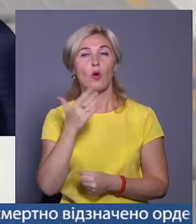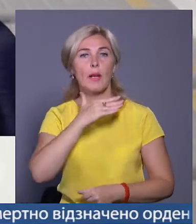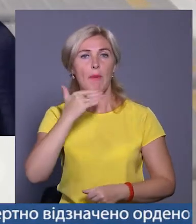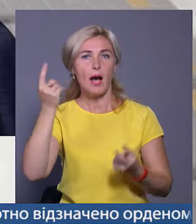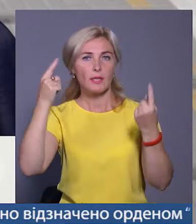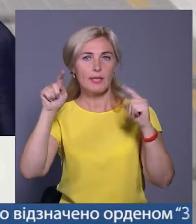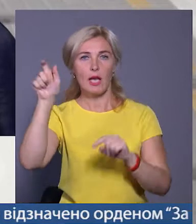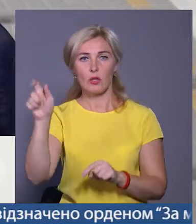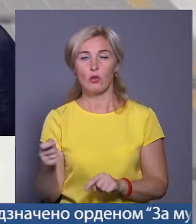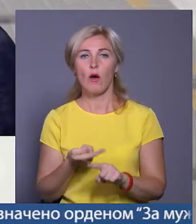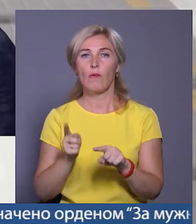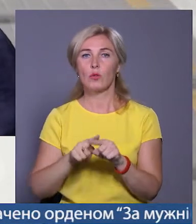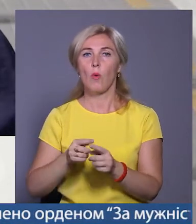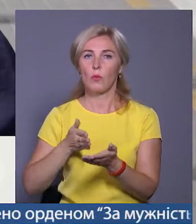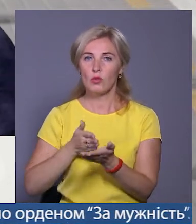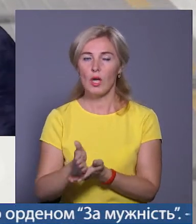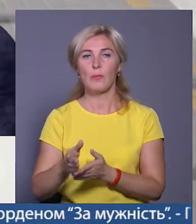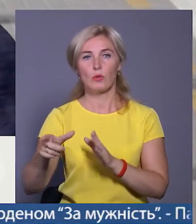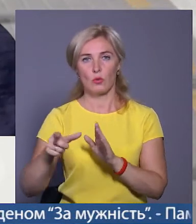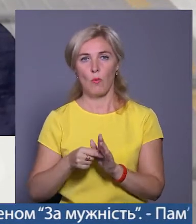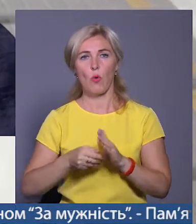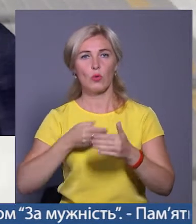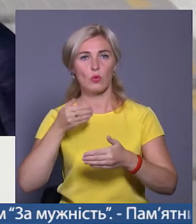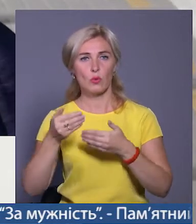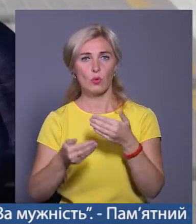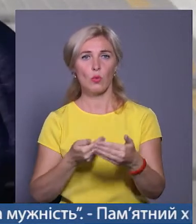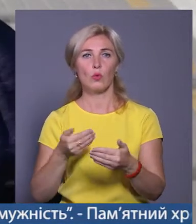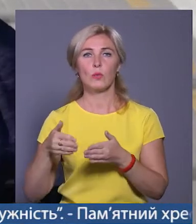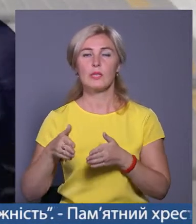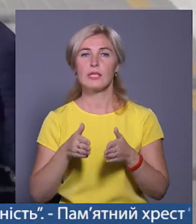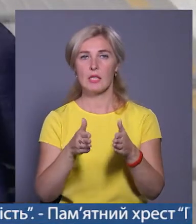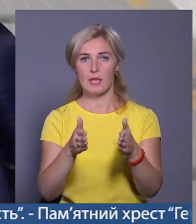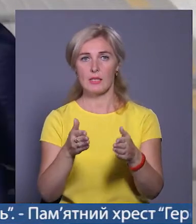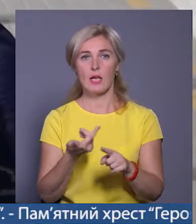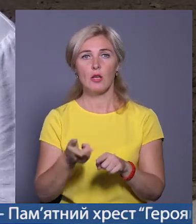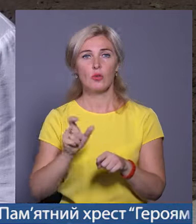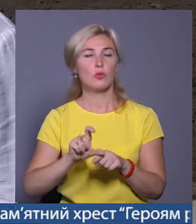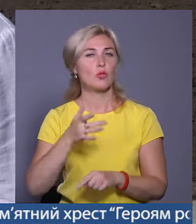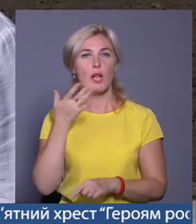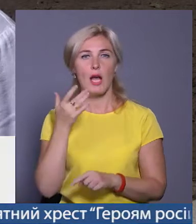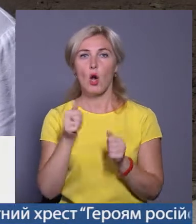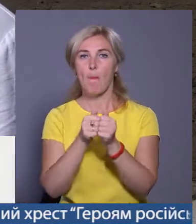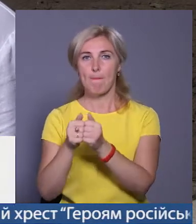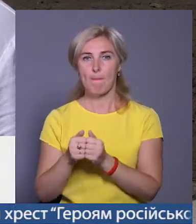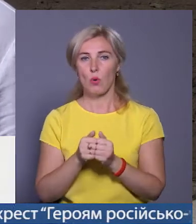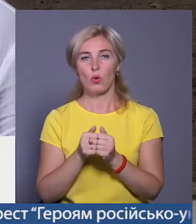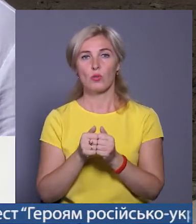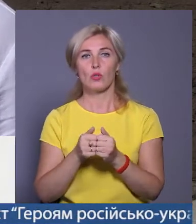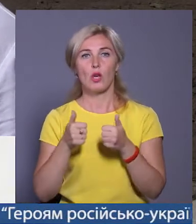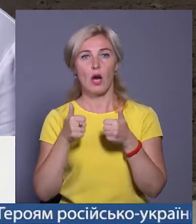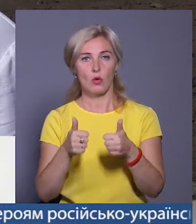ідейних людей в тому напрямку з тобою крокують по тій стежці, то це дуже легко. Хороші справи, вони